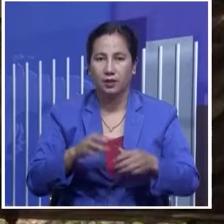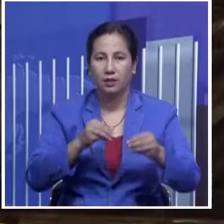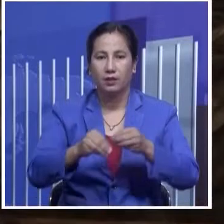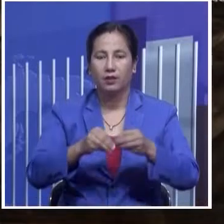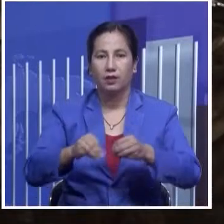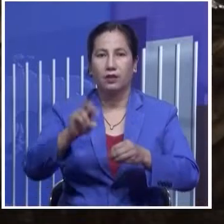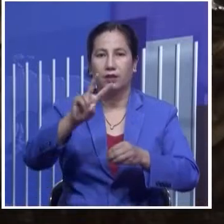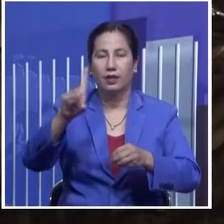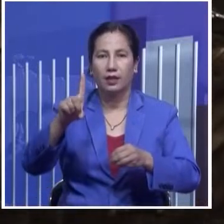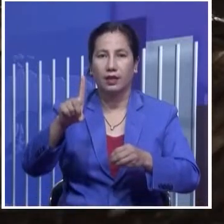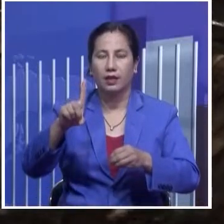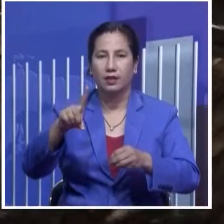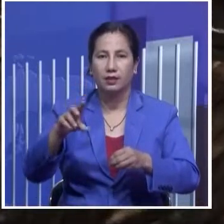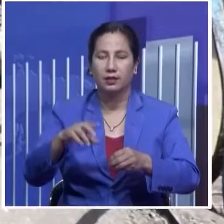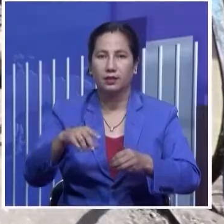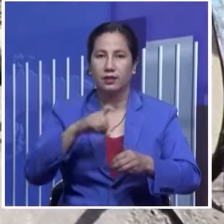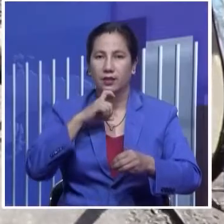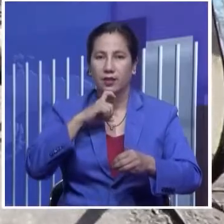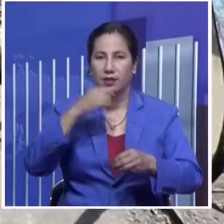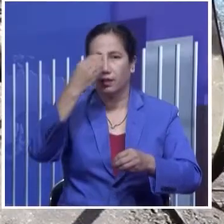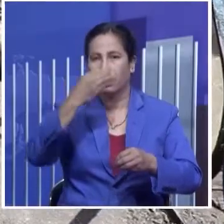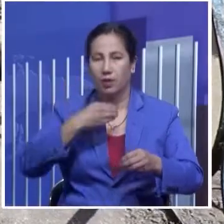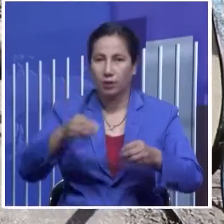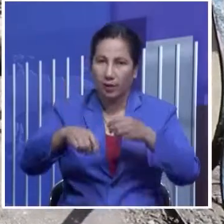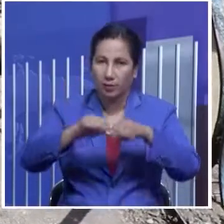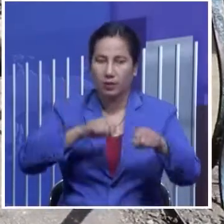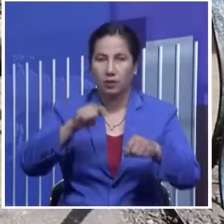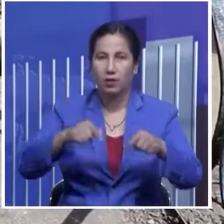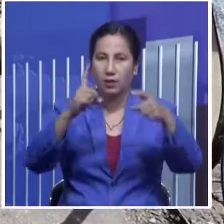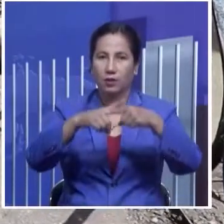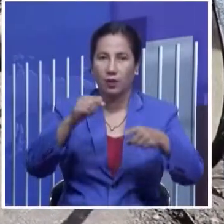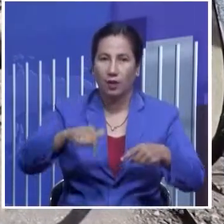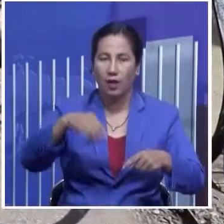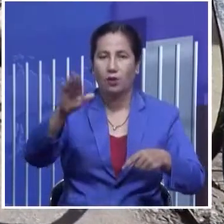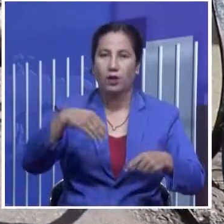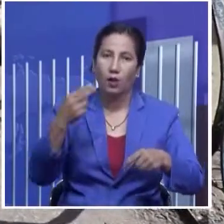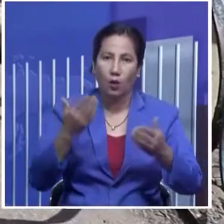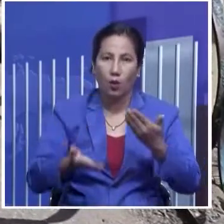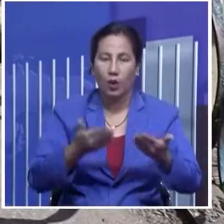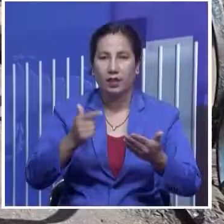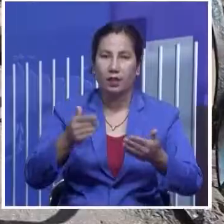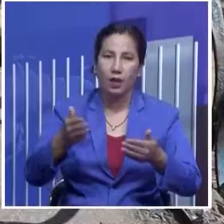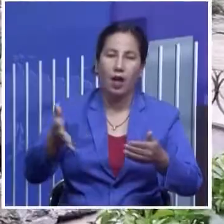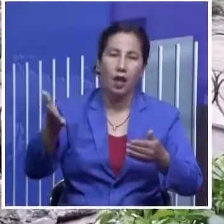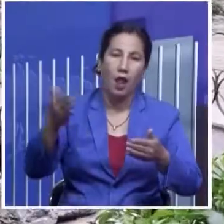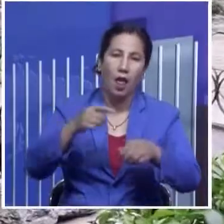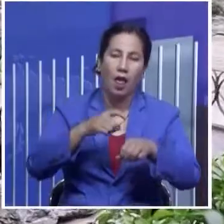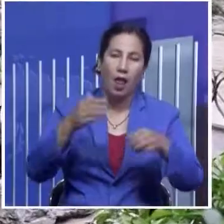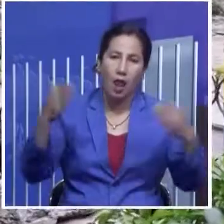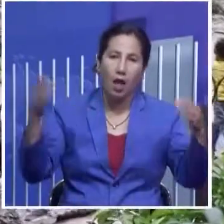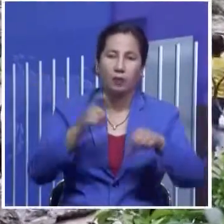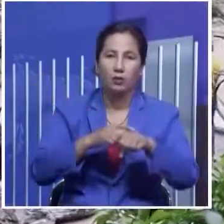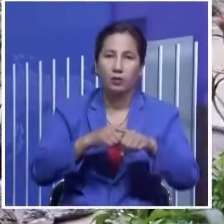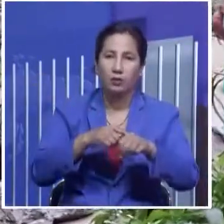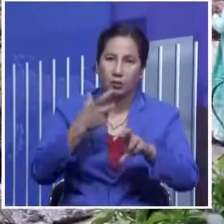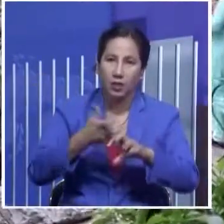21 गते मङ्गलबार टुटेको काठको लक जेन तेन जोडेर अहिलेलाई आवत जावत त होला, तर दीर्घकालीन जोखिम भने कायमै